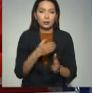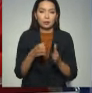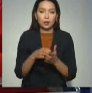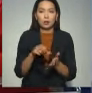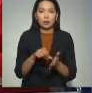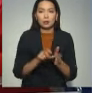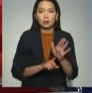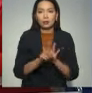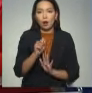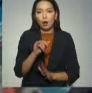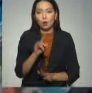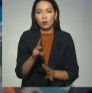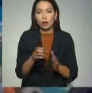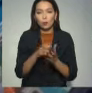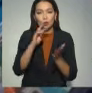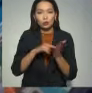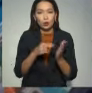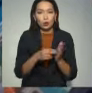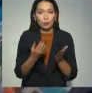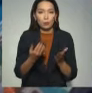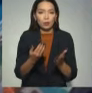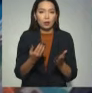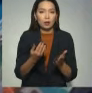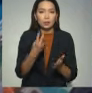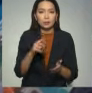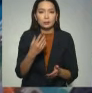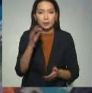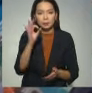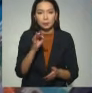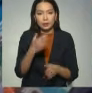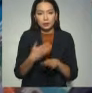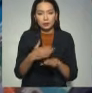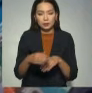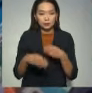алған ауыл аманаты жобасы шеңберінде оларға 2,5%